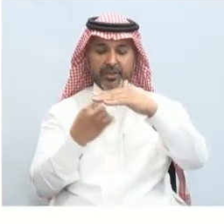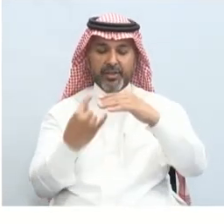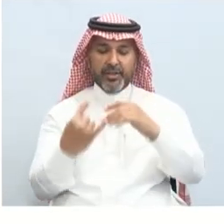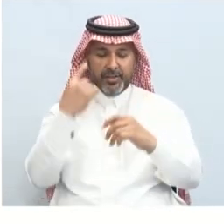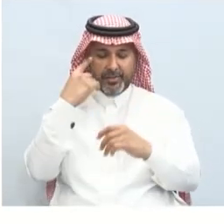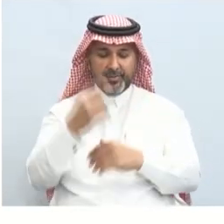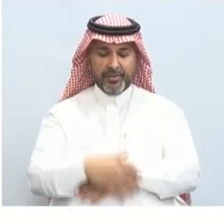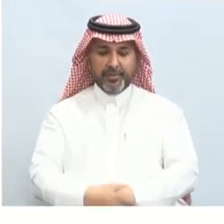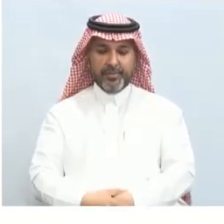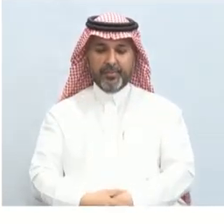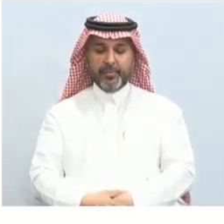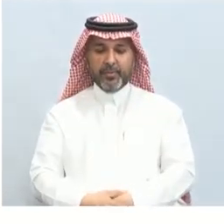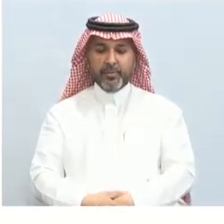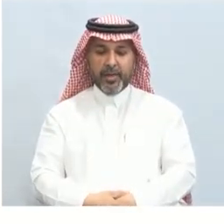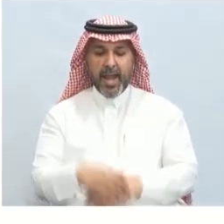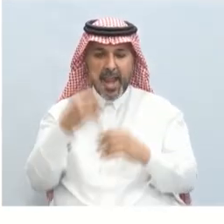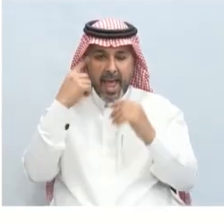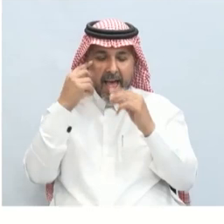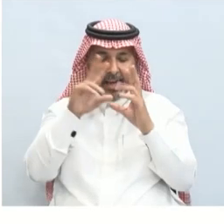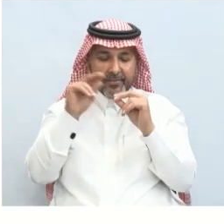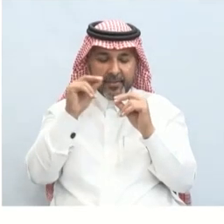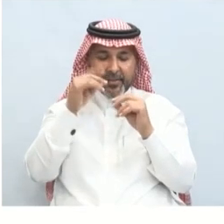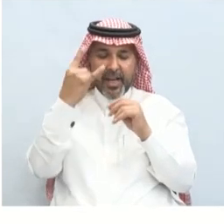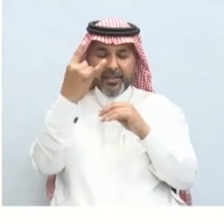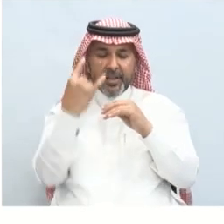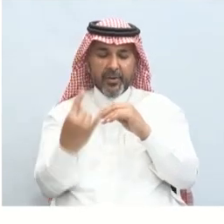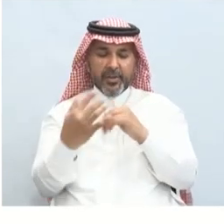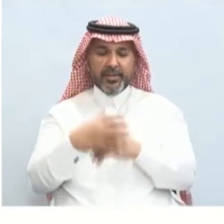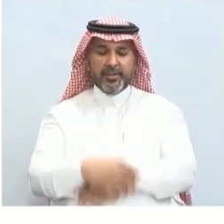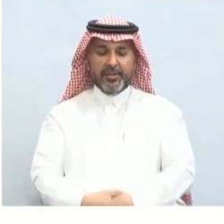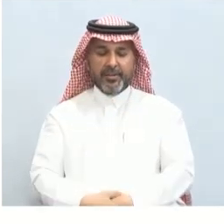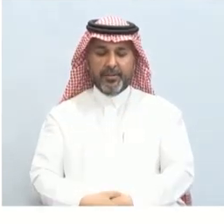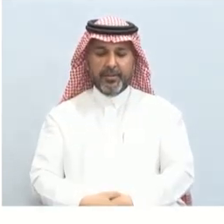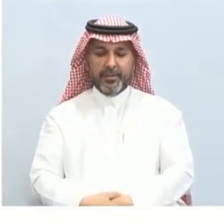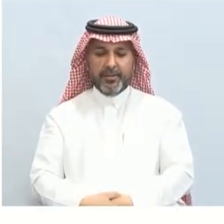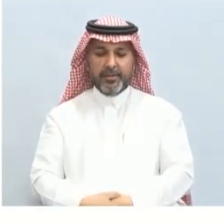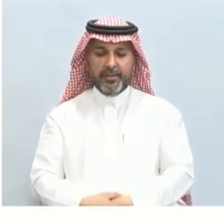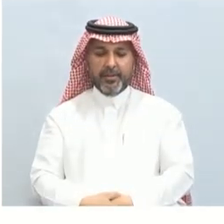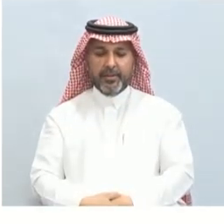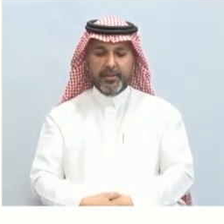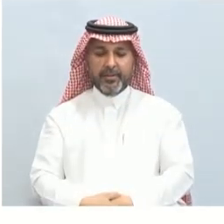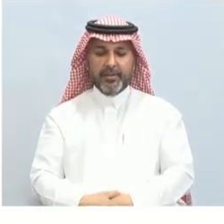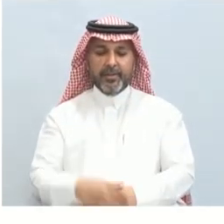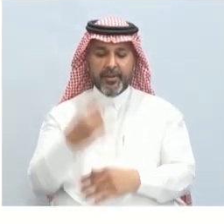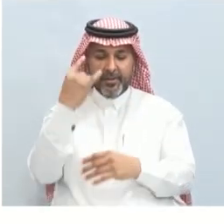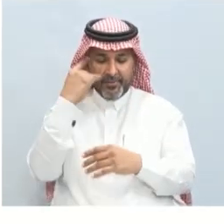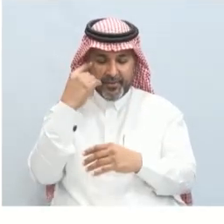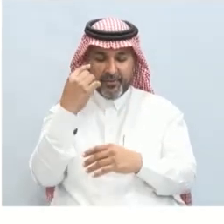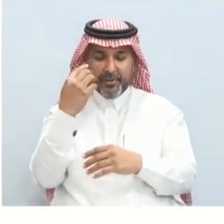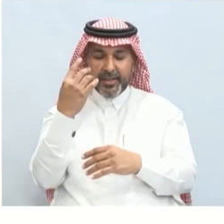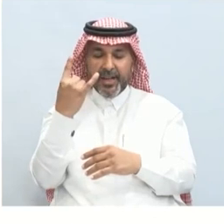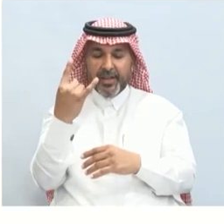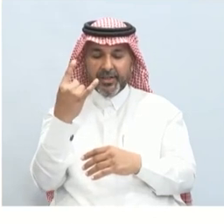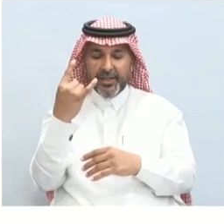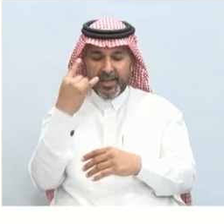فكتوريا بهذا الشكل طبعا 10 فكتوريا كما هي ال 11 فكتوريا هي 11 في 10 في 9 في 8 اللي